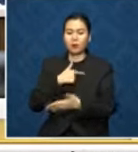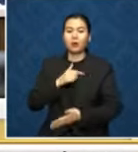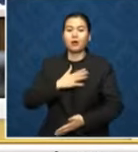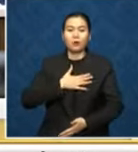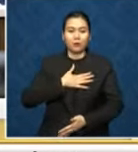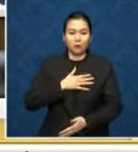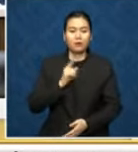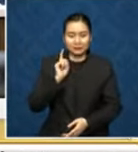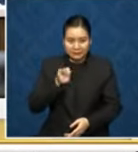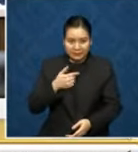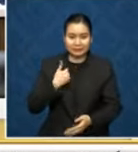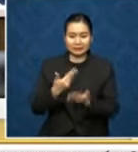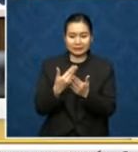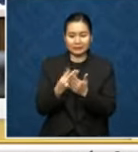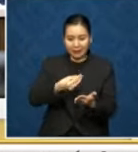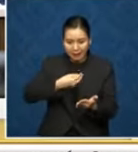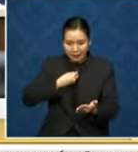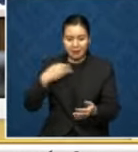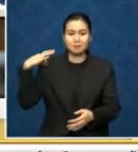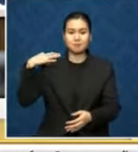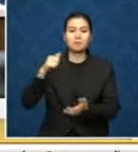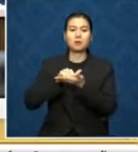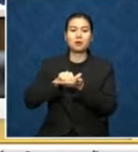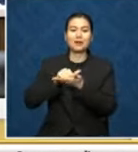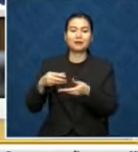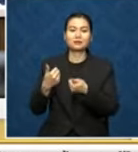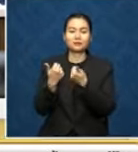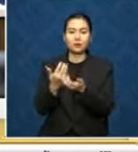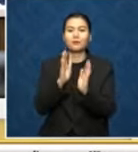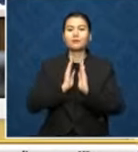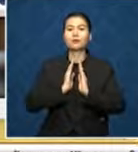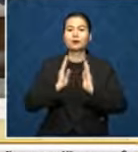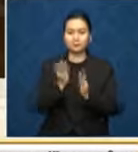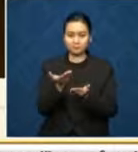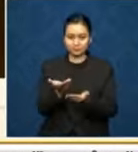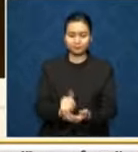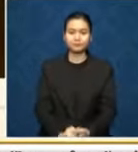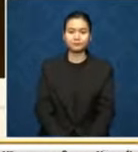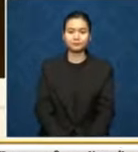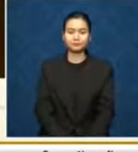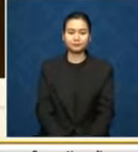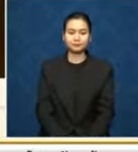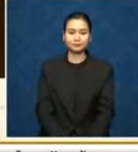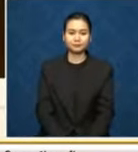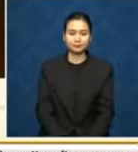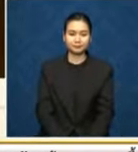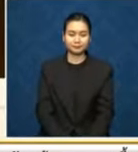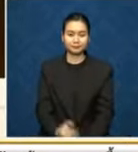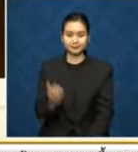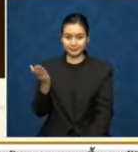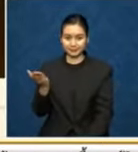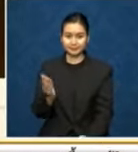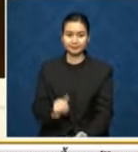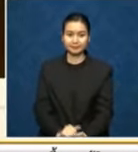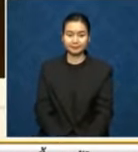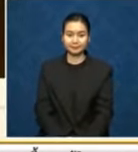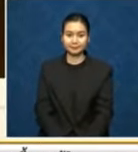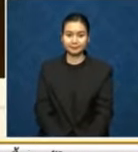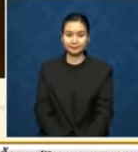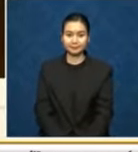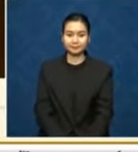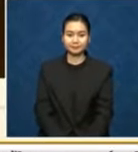ครับว่าสิ่งที่เขาทำนั้นเขาจะได้ค่าตอบแทนที่เหมาะสมต่อไปครับขอบคุณท่านประธานครับ ครับขอบคุณครับเชิญท่านอมรเทศสมหมายครับ ท่